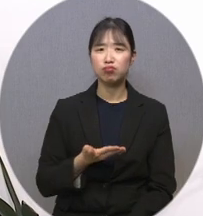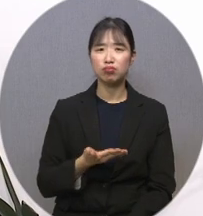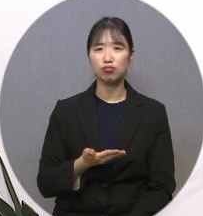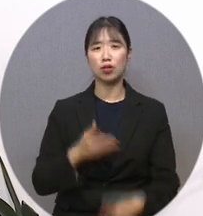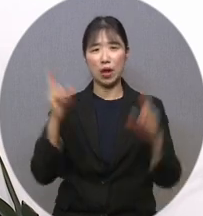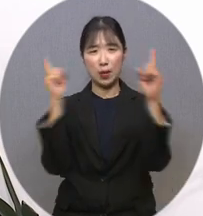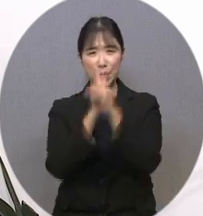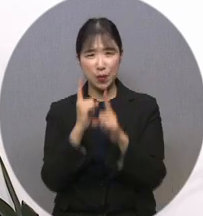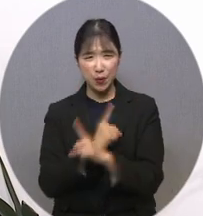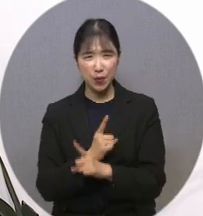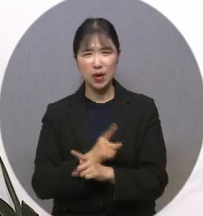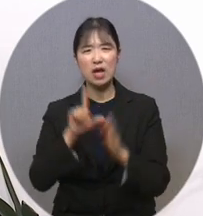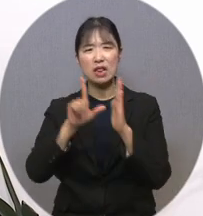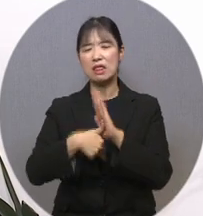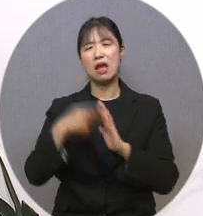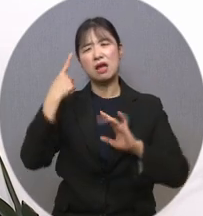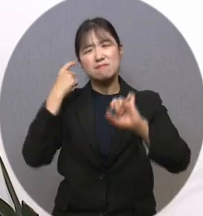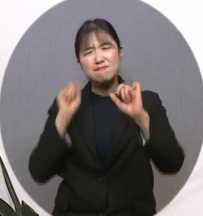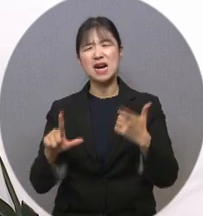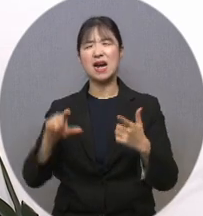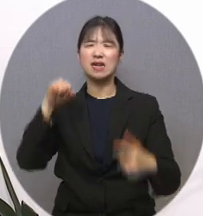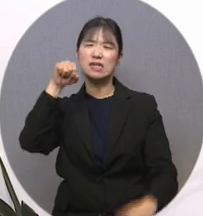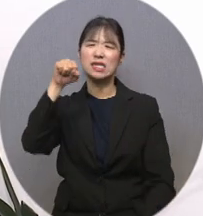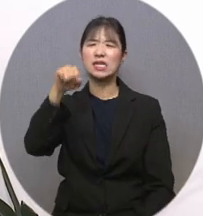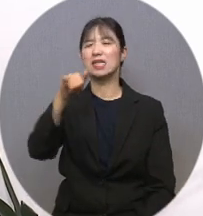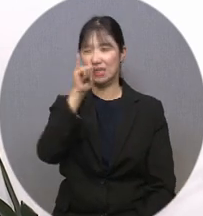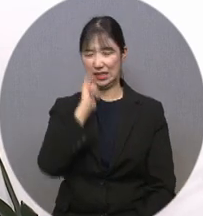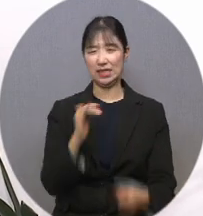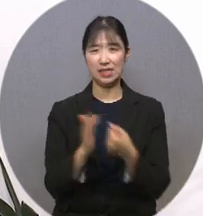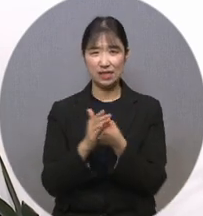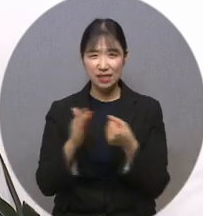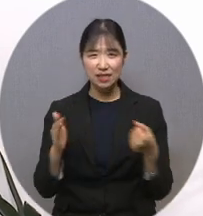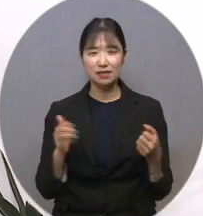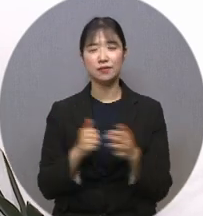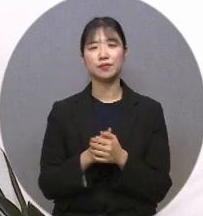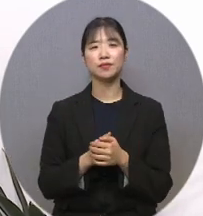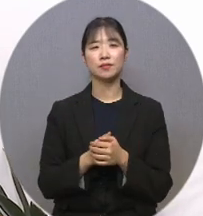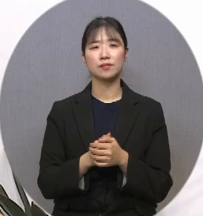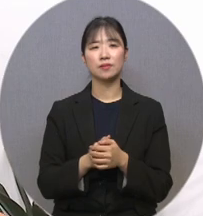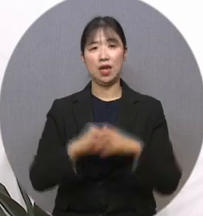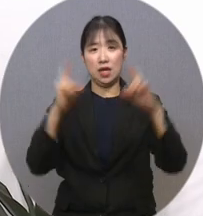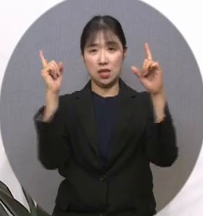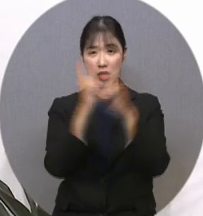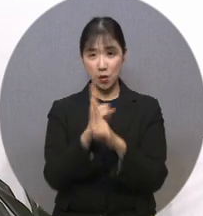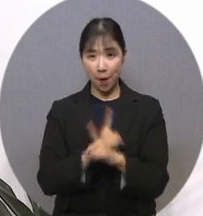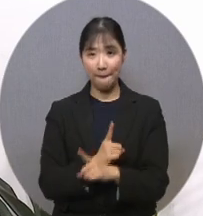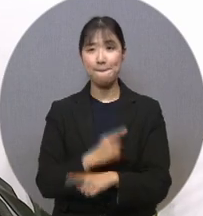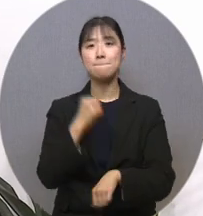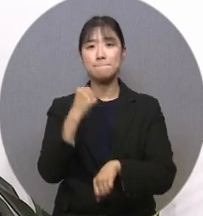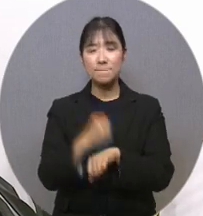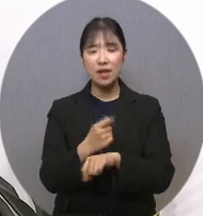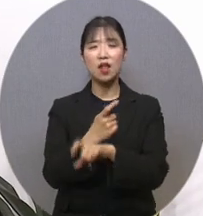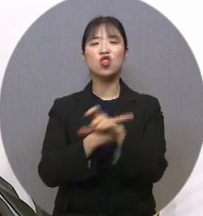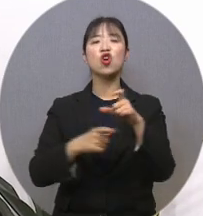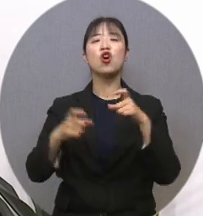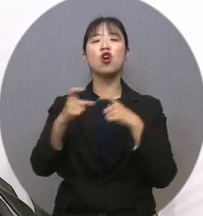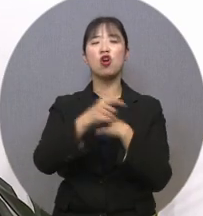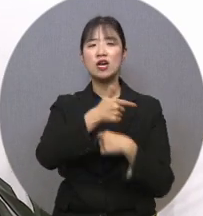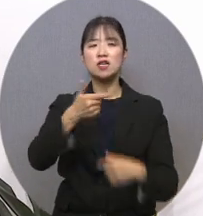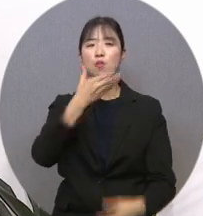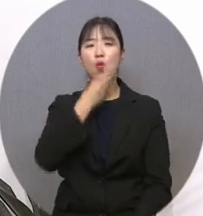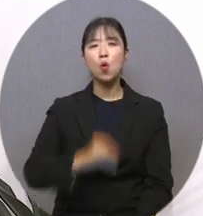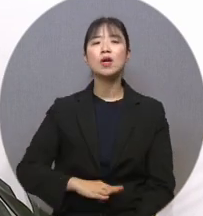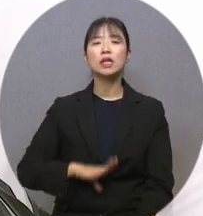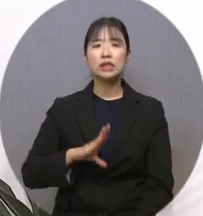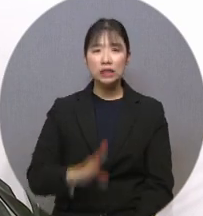정비를 하는 과정에 저항이 있을 수가 있습니다. 그래서 정비를 해서 더 큰